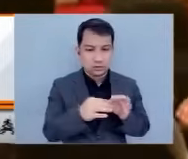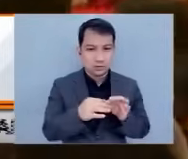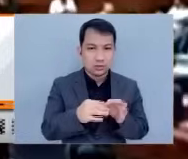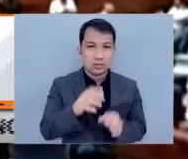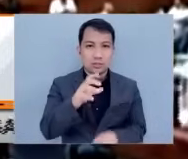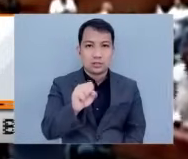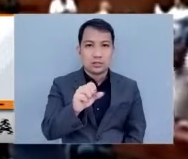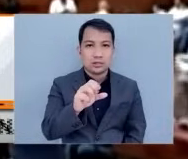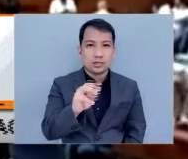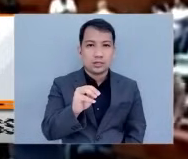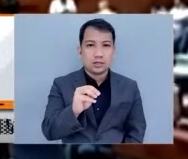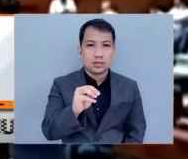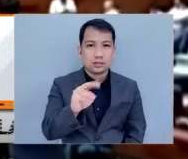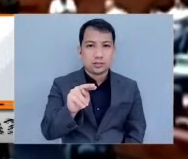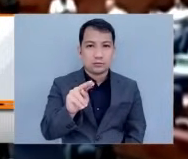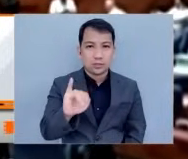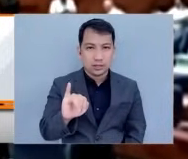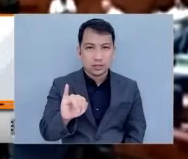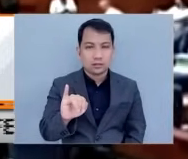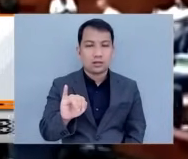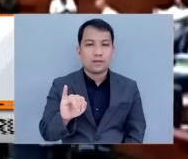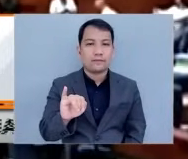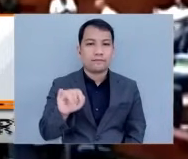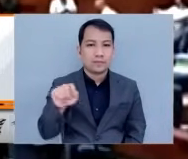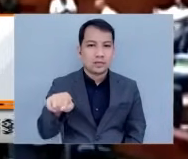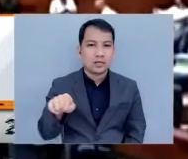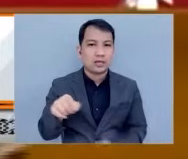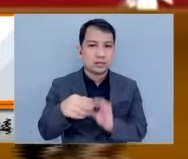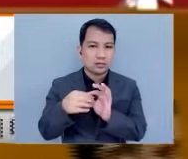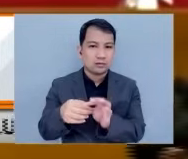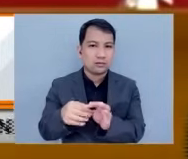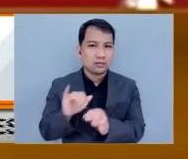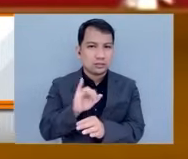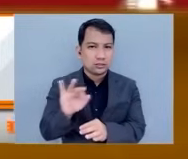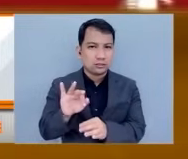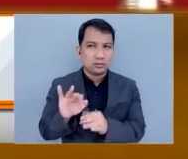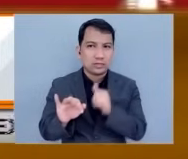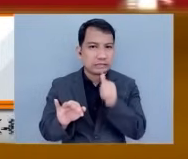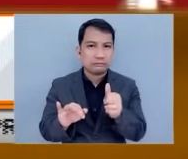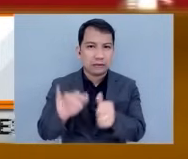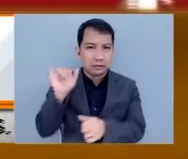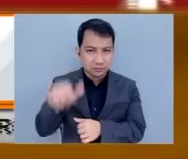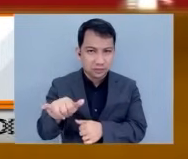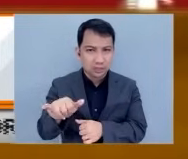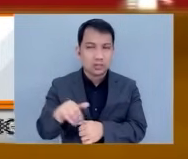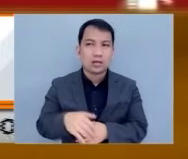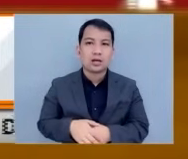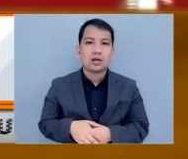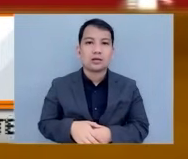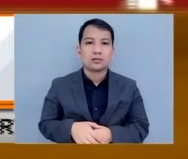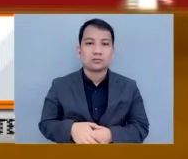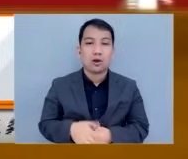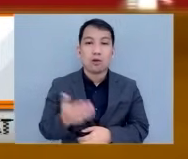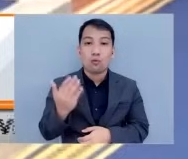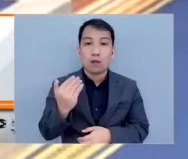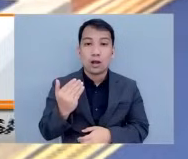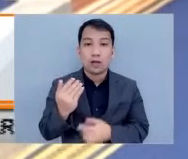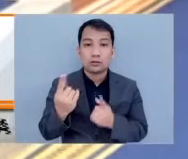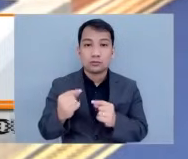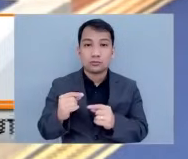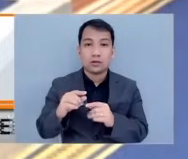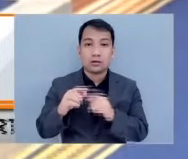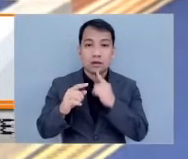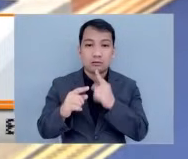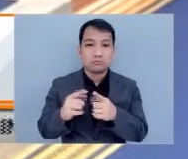Network International o SMNI. Kapag hindi pa rin sumipot si Kibuloy, posible siyang i-contempt. Wala